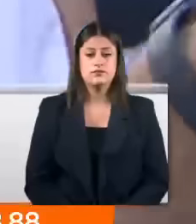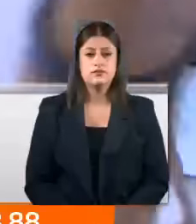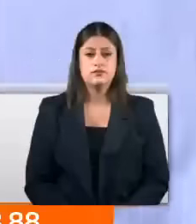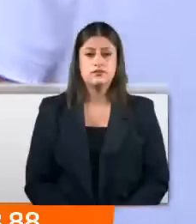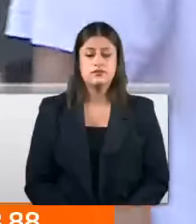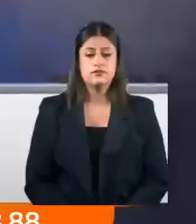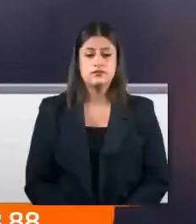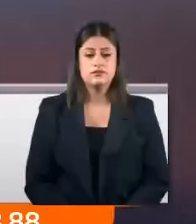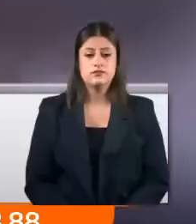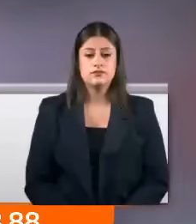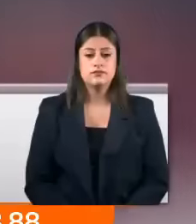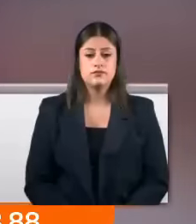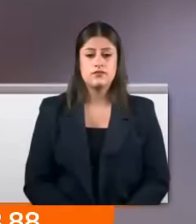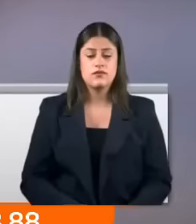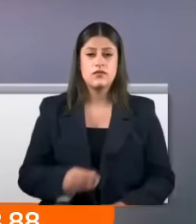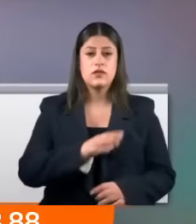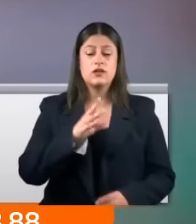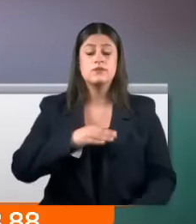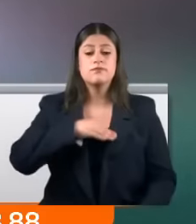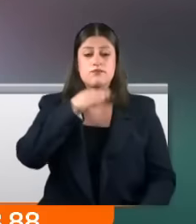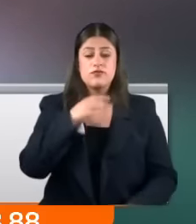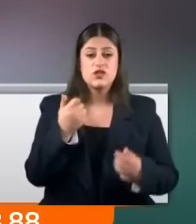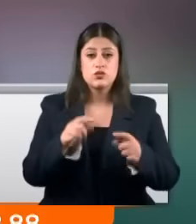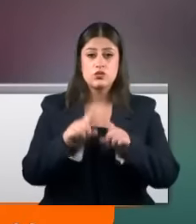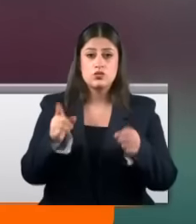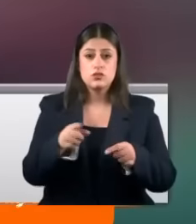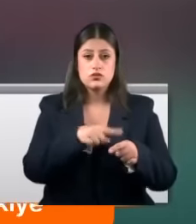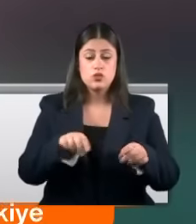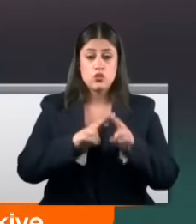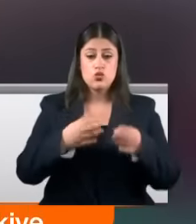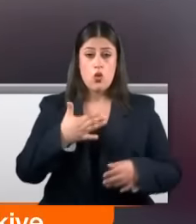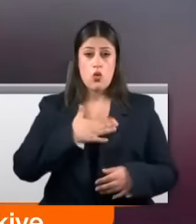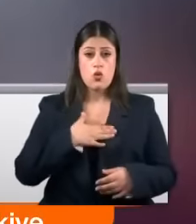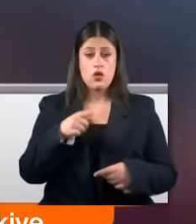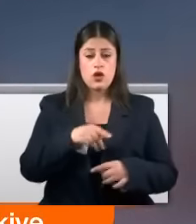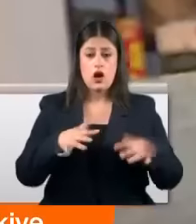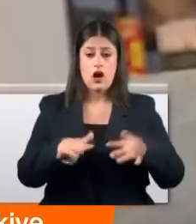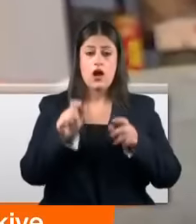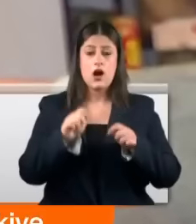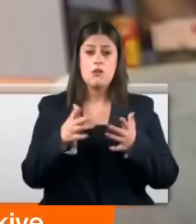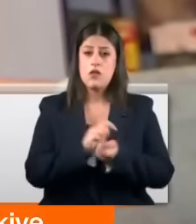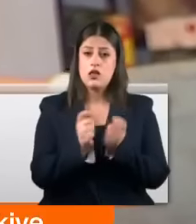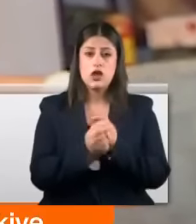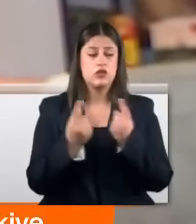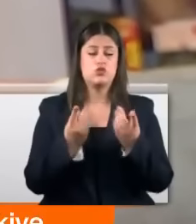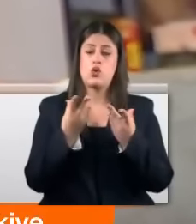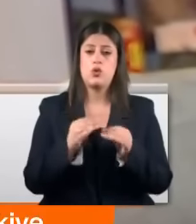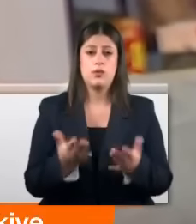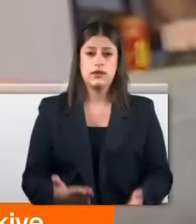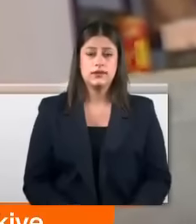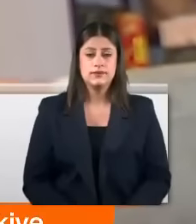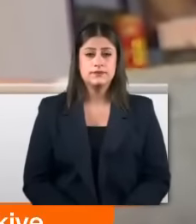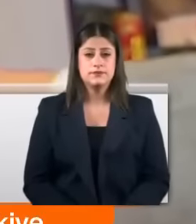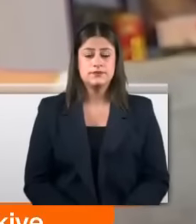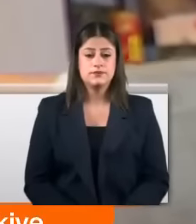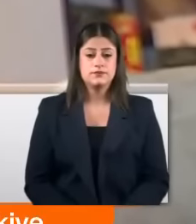zaman randıman alamıyorum. Canına tak eden esnaf dükkanların önünde eylem dahi yaptı ama değişen bir şey olmadı. Yani altyapı yetersizliğinden şikayet